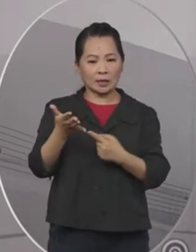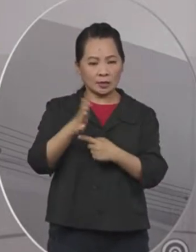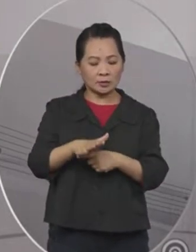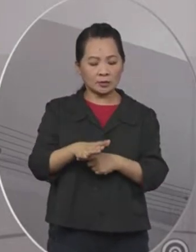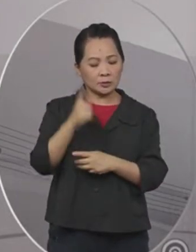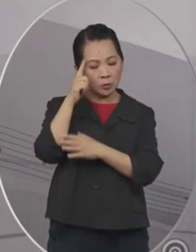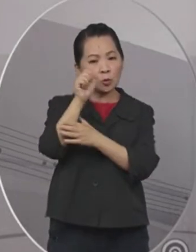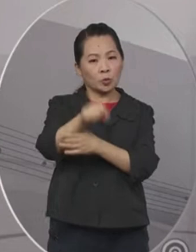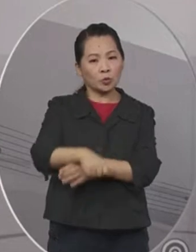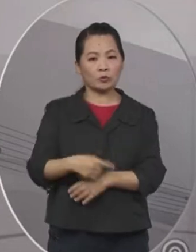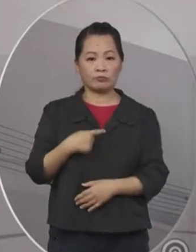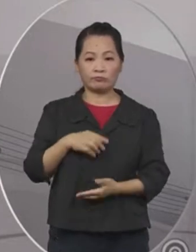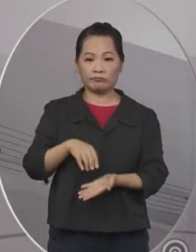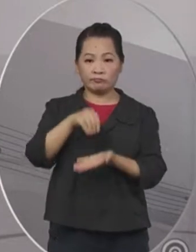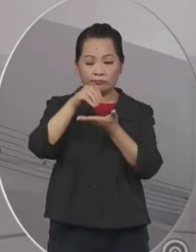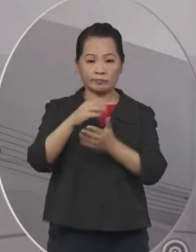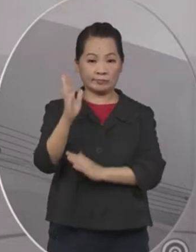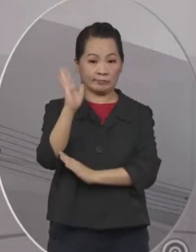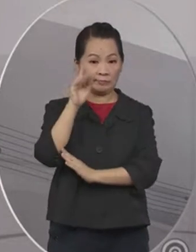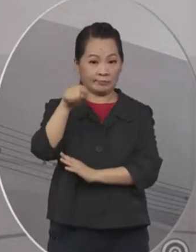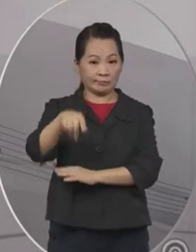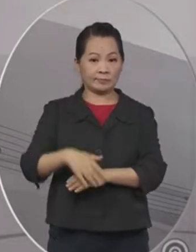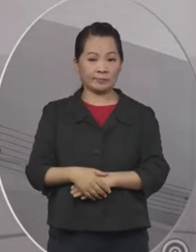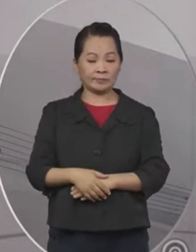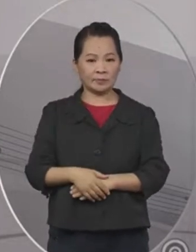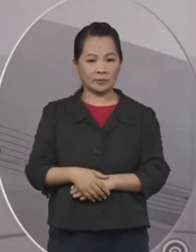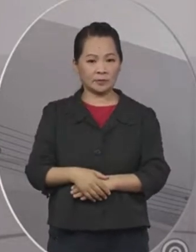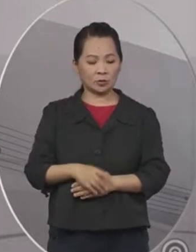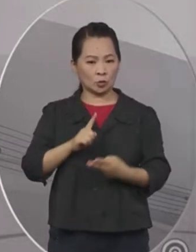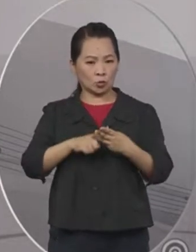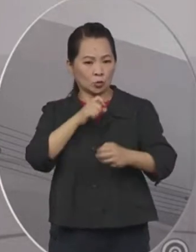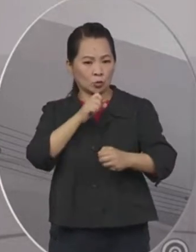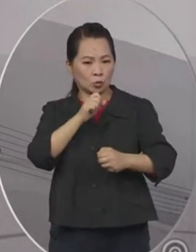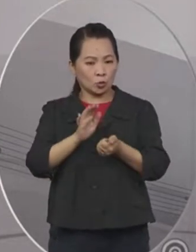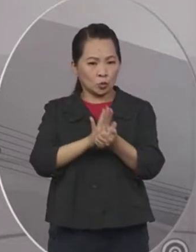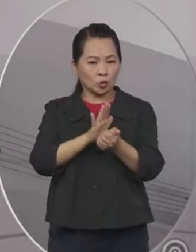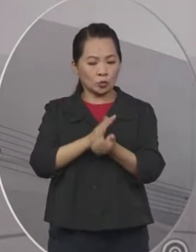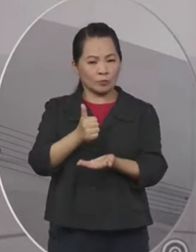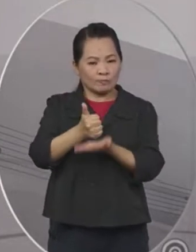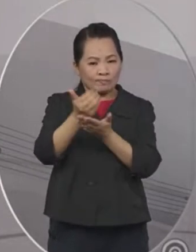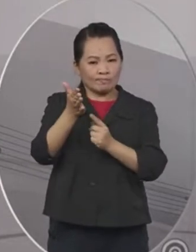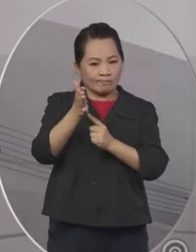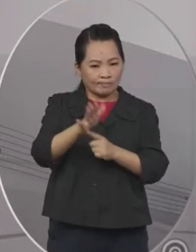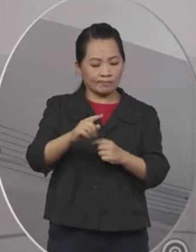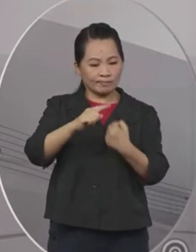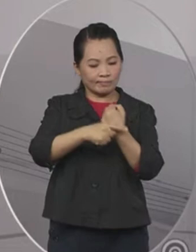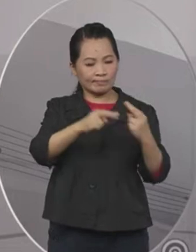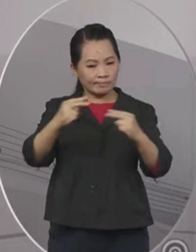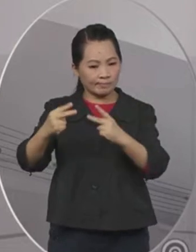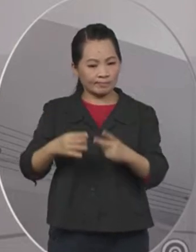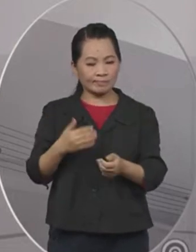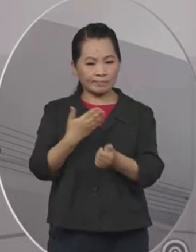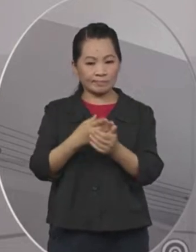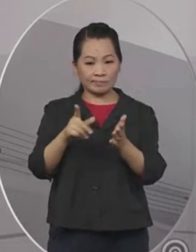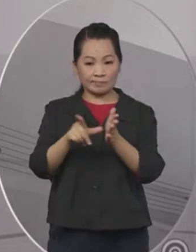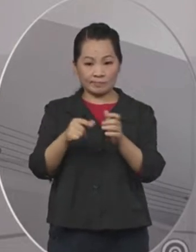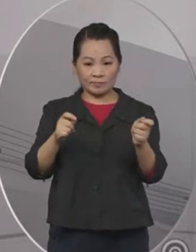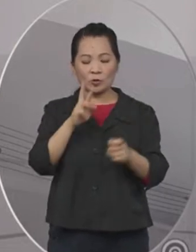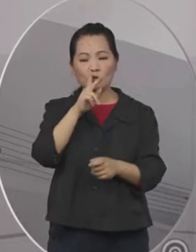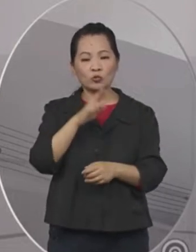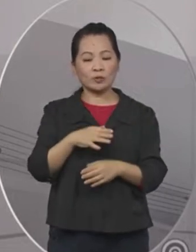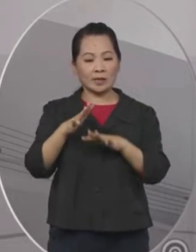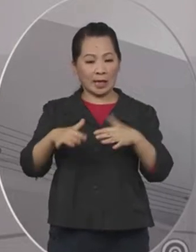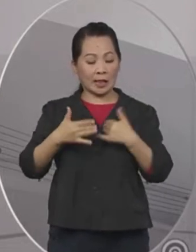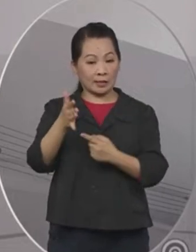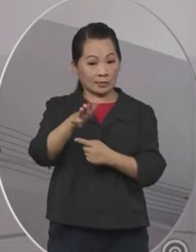化，因此我主张政府应该积极的推动尊严善终修法，让肠道让安